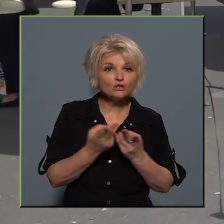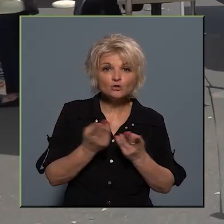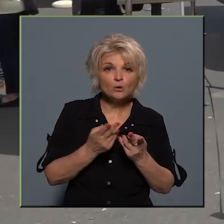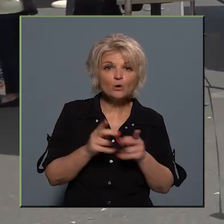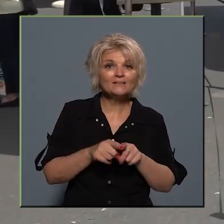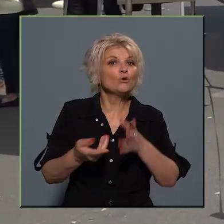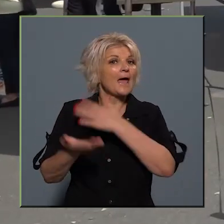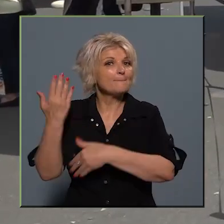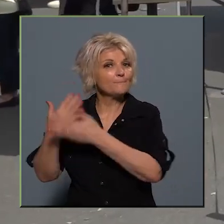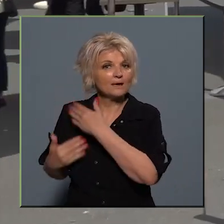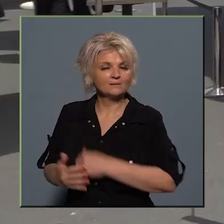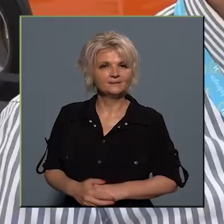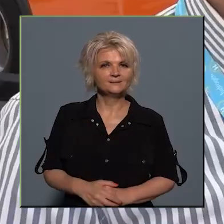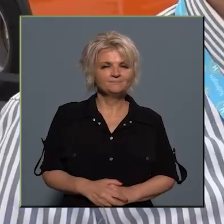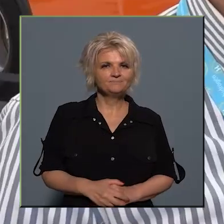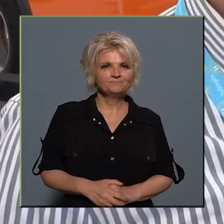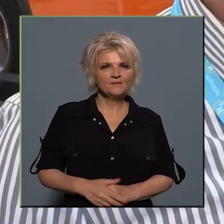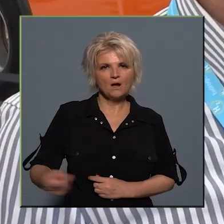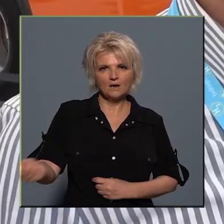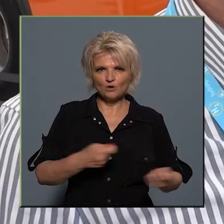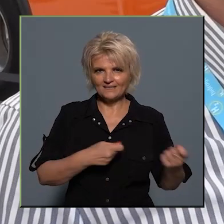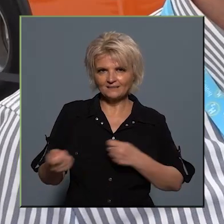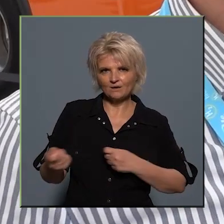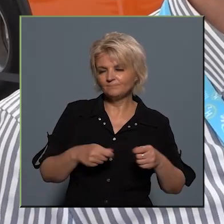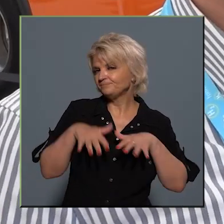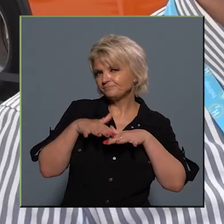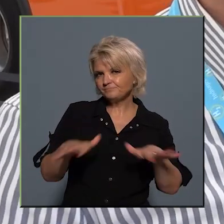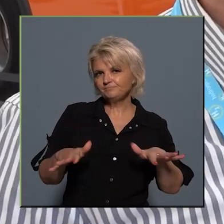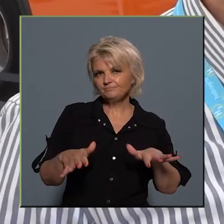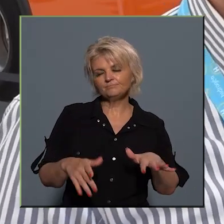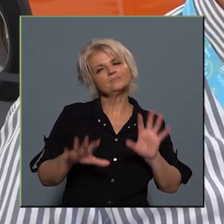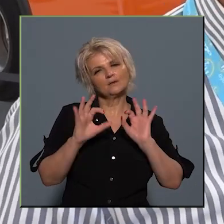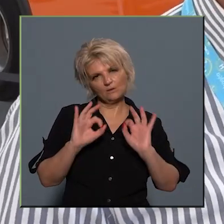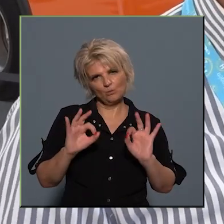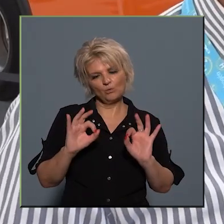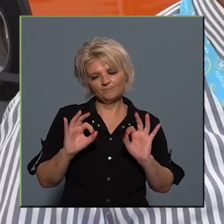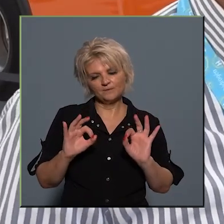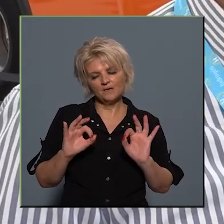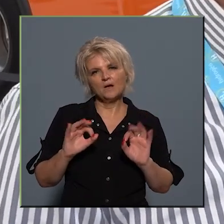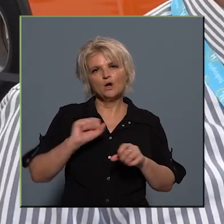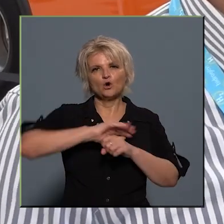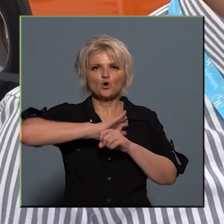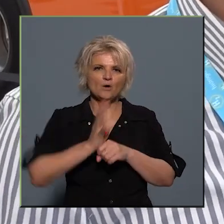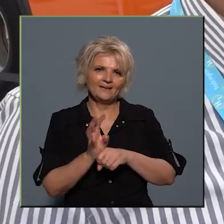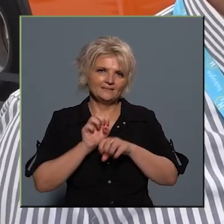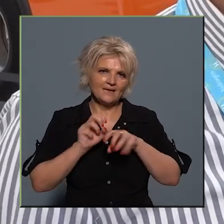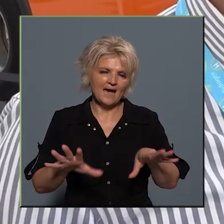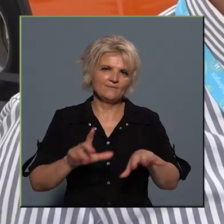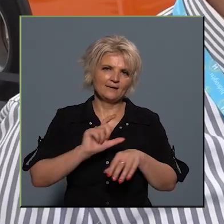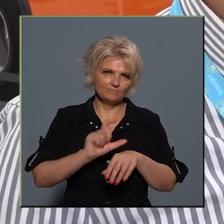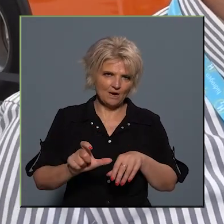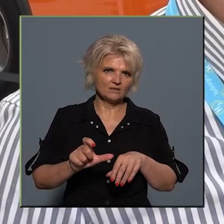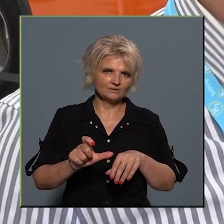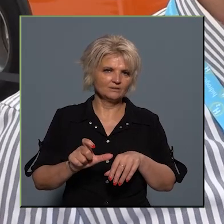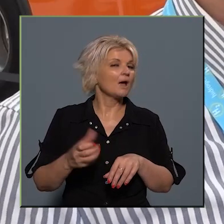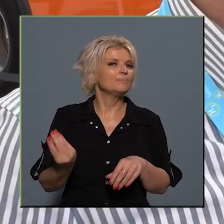korábban volt? Hát ugye a logisztika általánosságban kedvezően jött ki a Covid pandémiából,